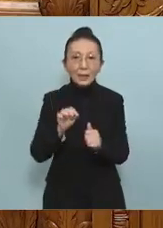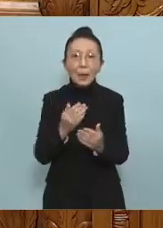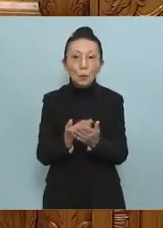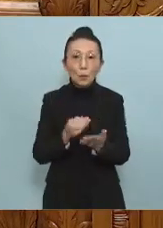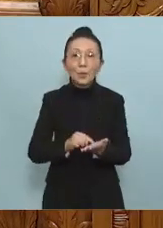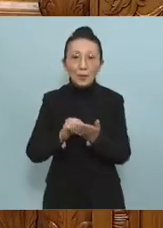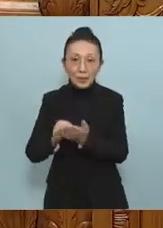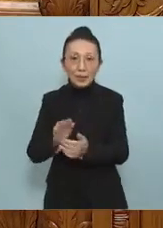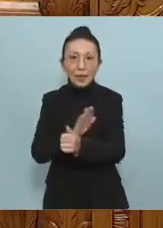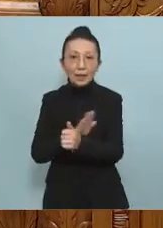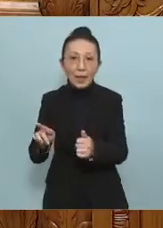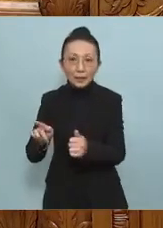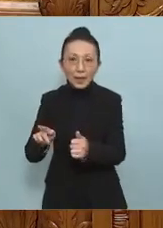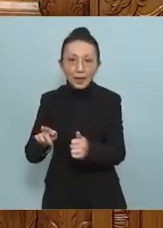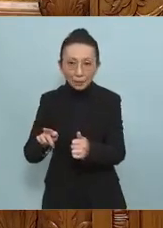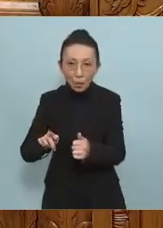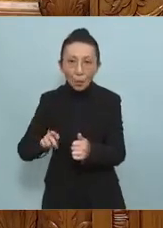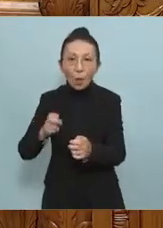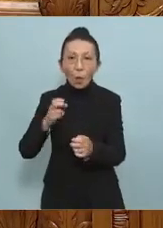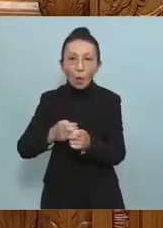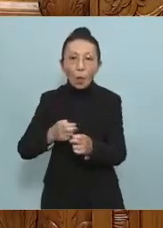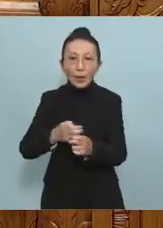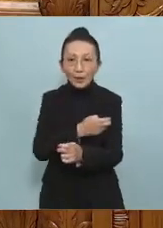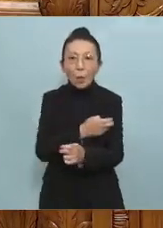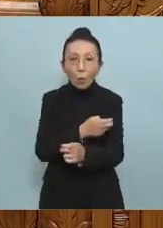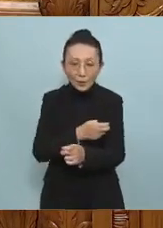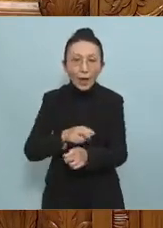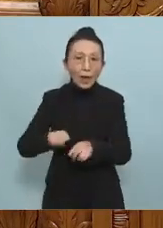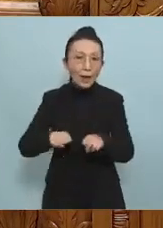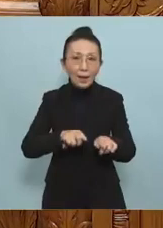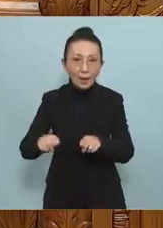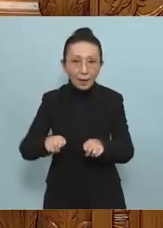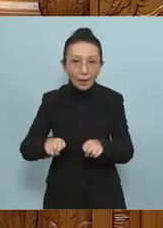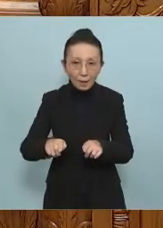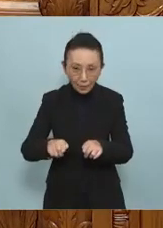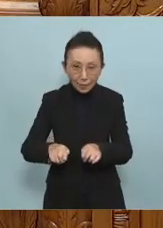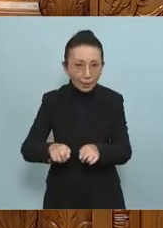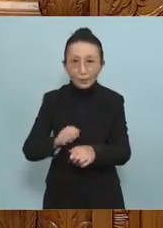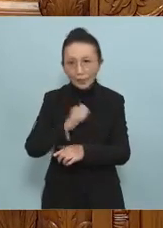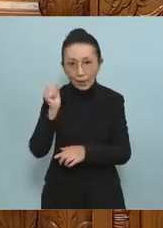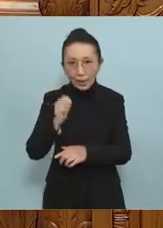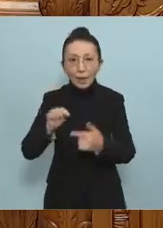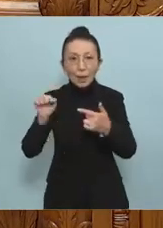法な介入を認め、6人を直ちに任命すべきではありませんか。